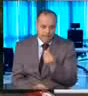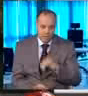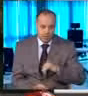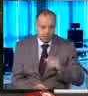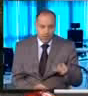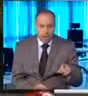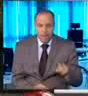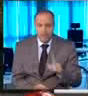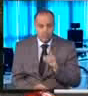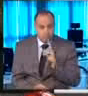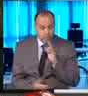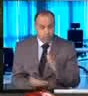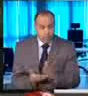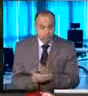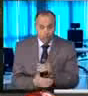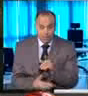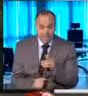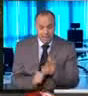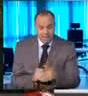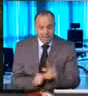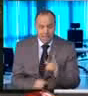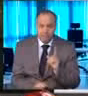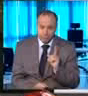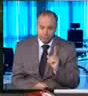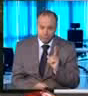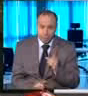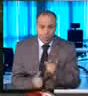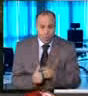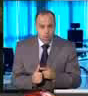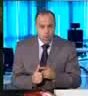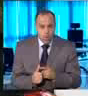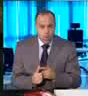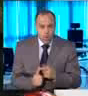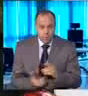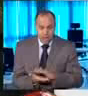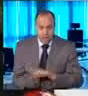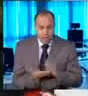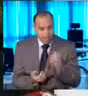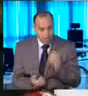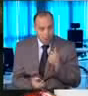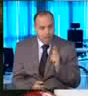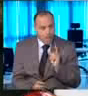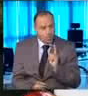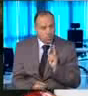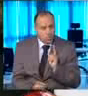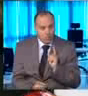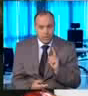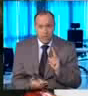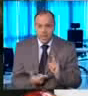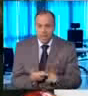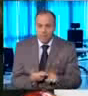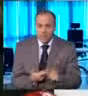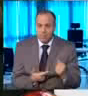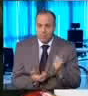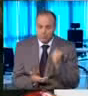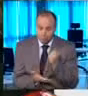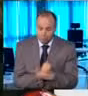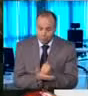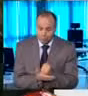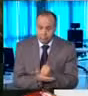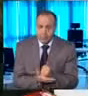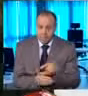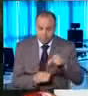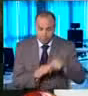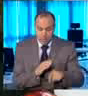الشباب لتنفيذ مشاريعهم الفلاحية، أبرزها مسألة الملكية العقارية للأراضي والحصول على رخصة التنقيب